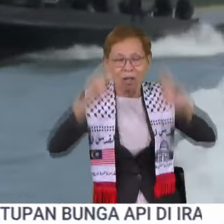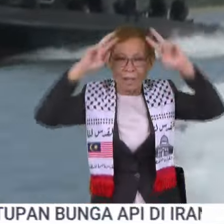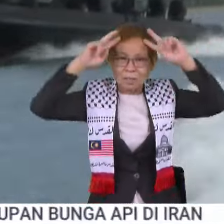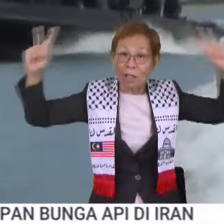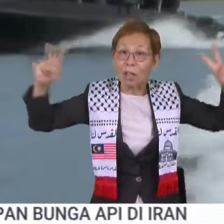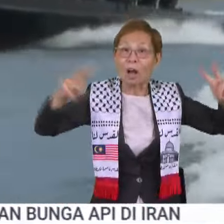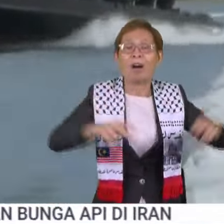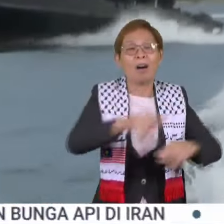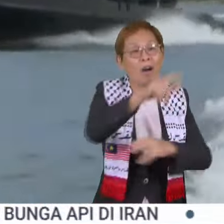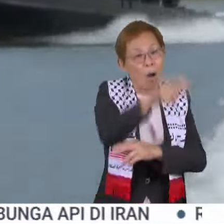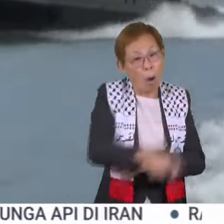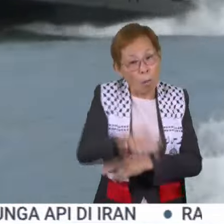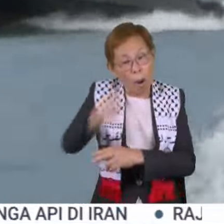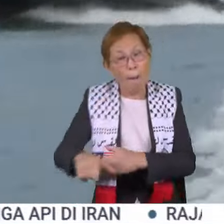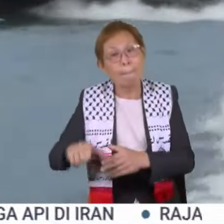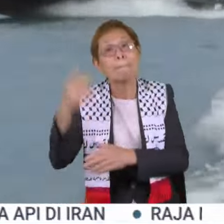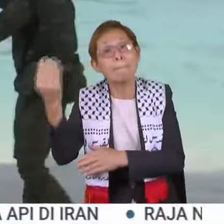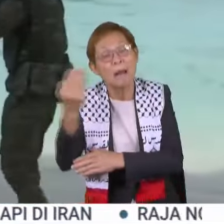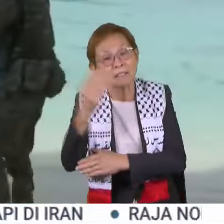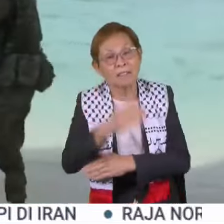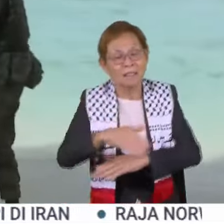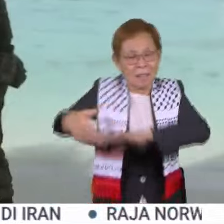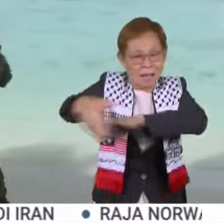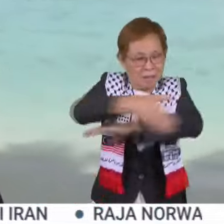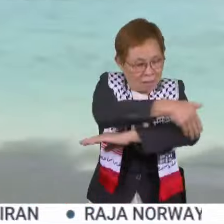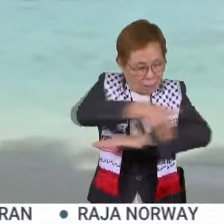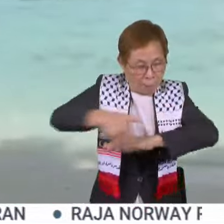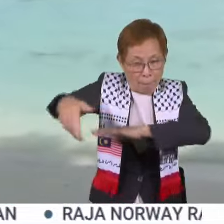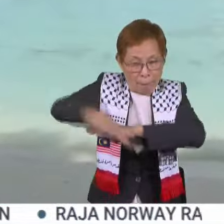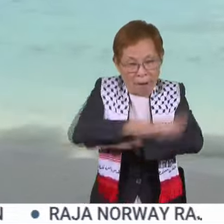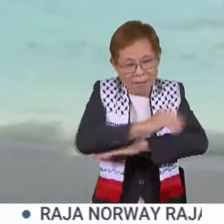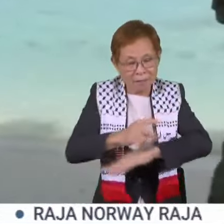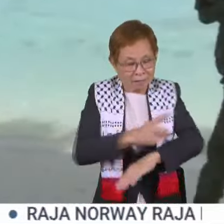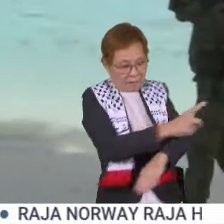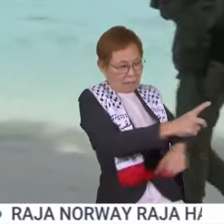ketenteraman awam bukan sahaja di sempadan perairan, malah juga